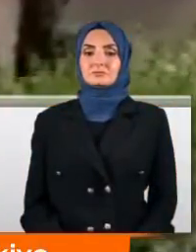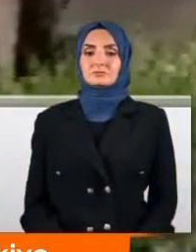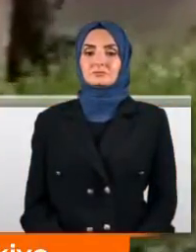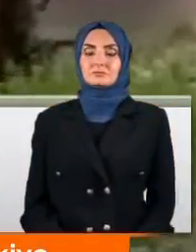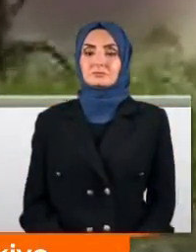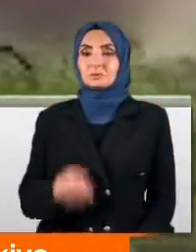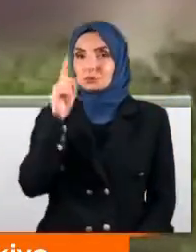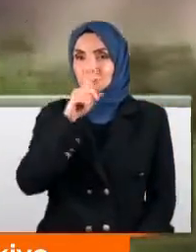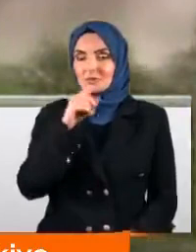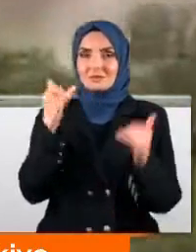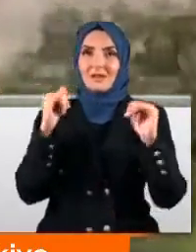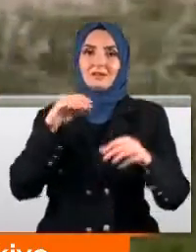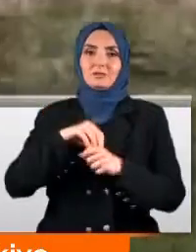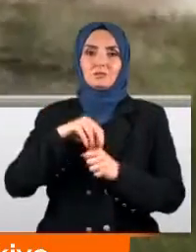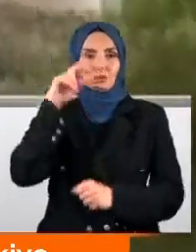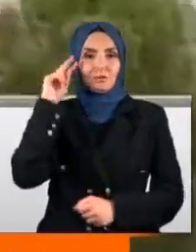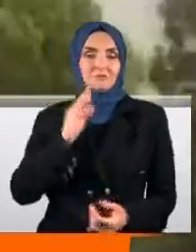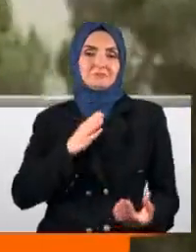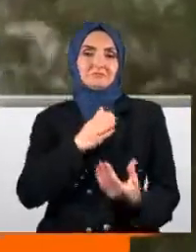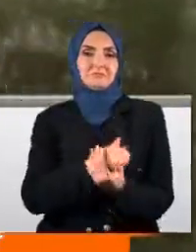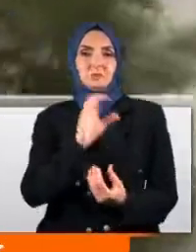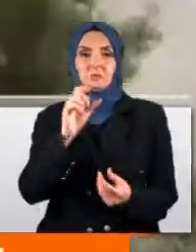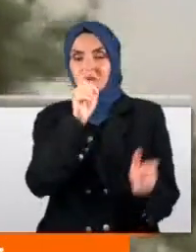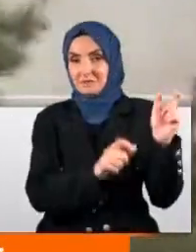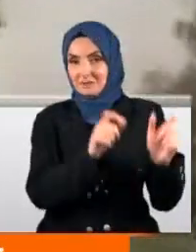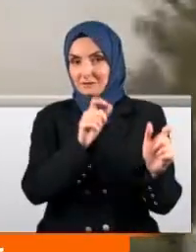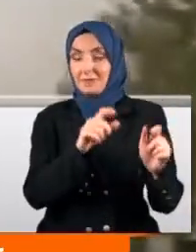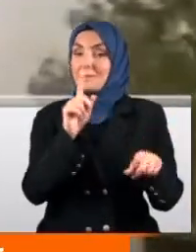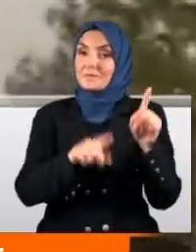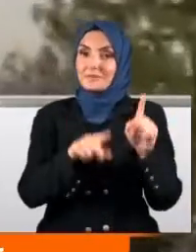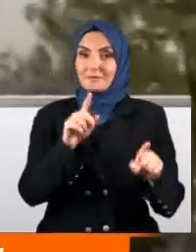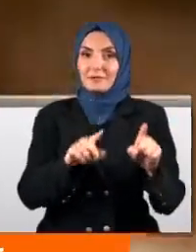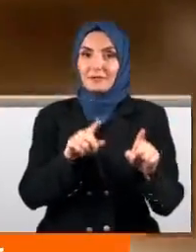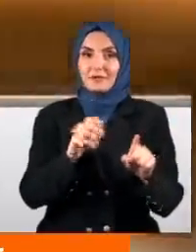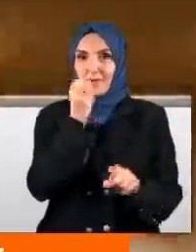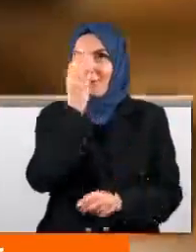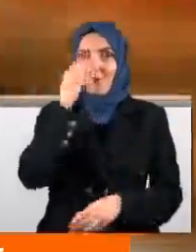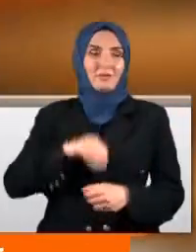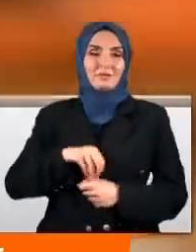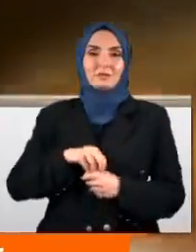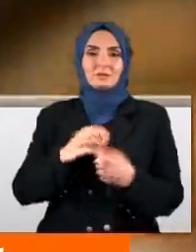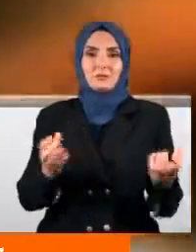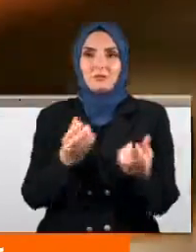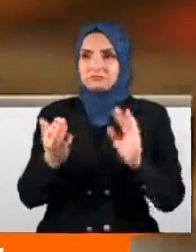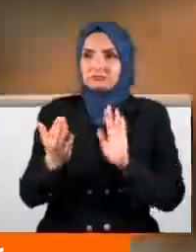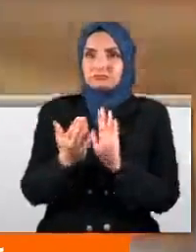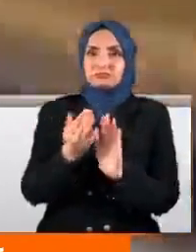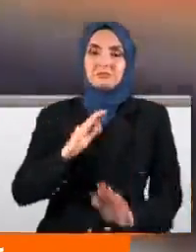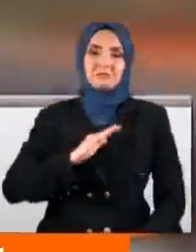Çünkü tatil için Yunanistan'ı seçen turistlerden bazıları alev kapanına ormanda yakalandı.